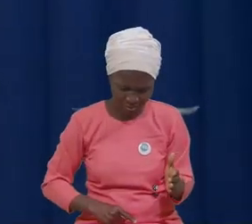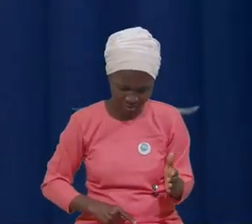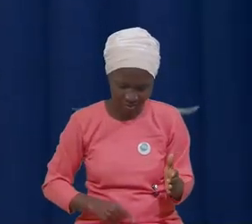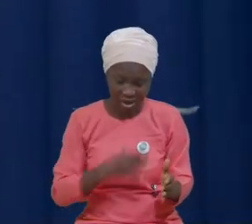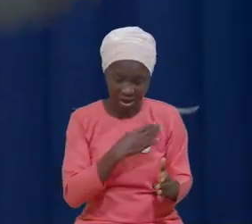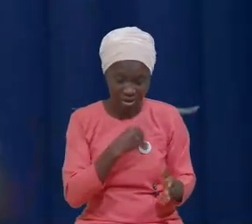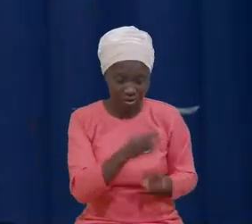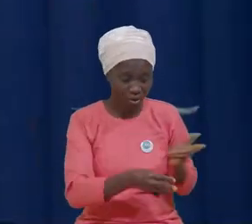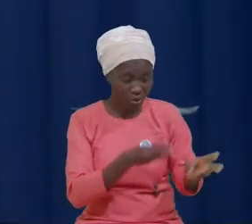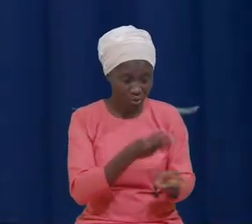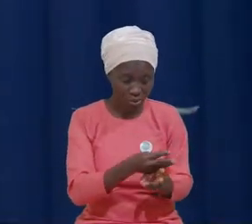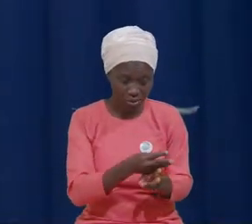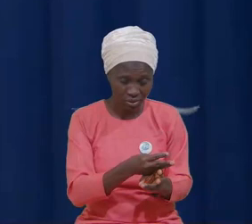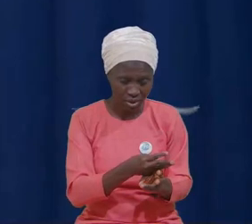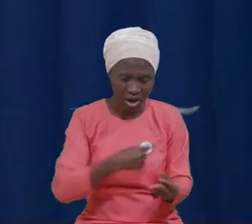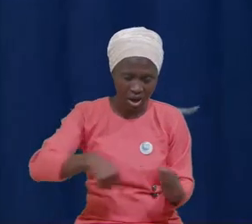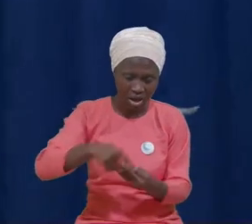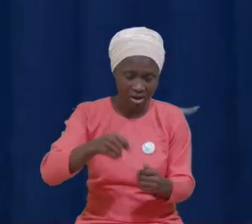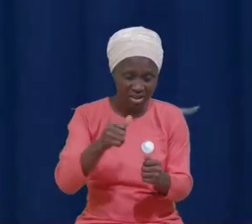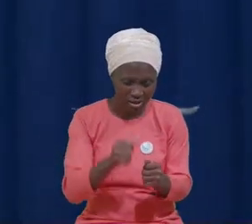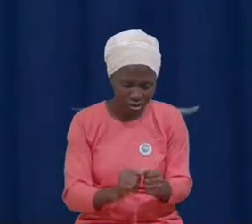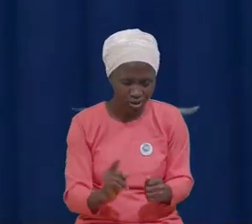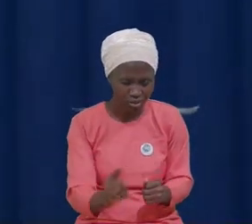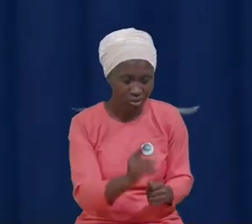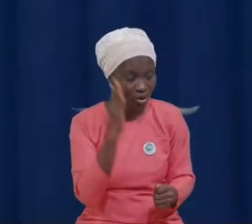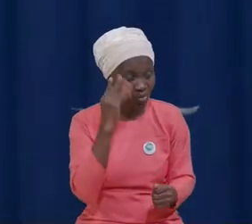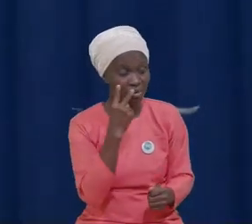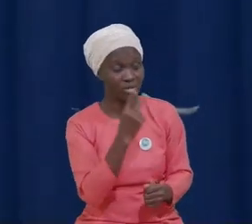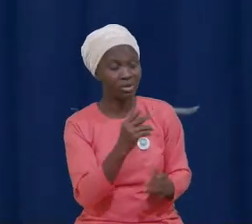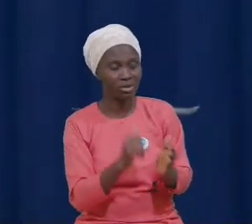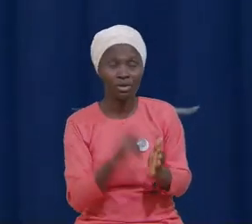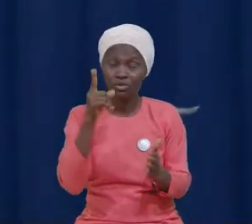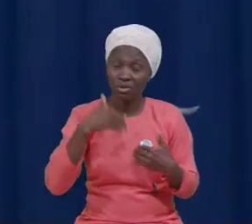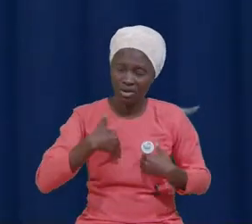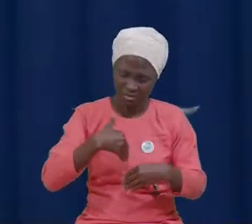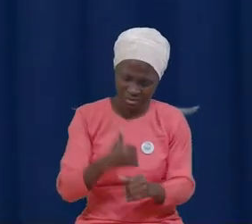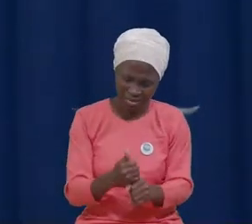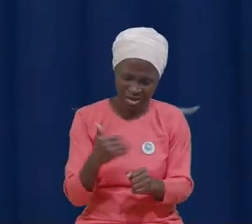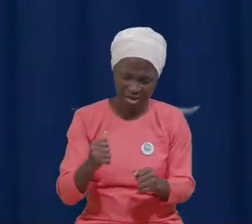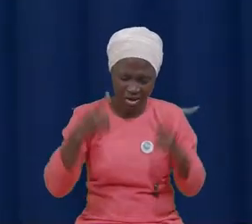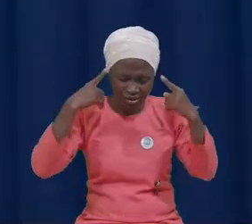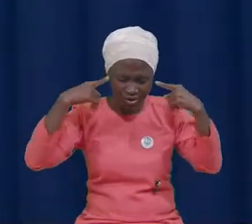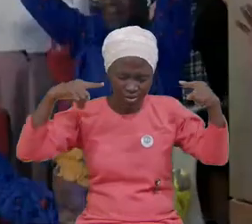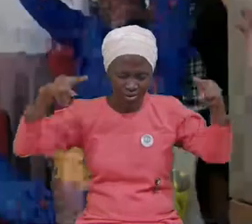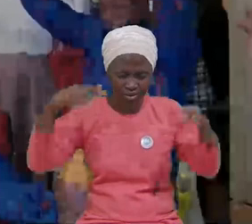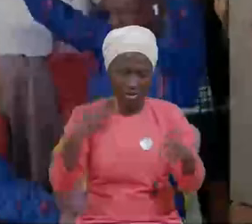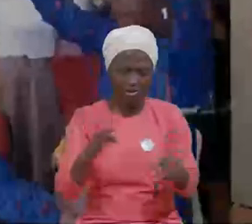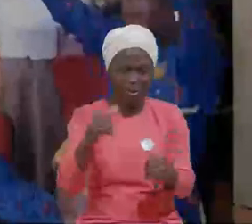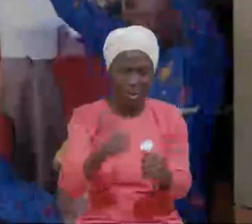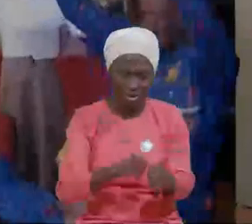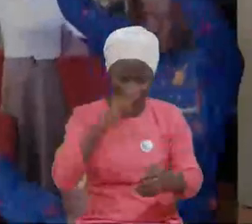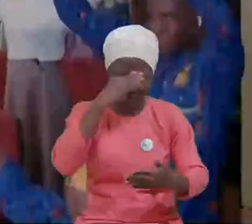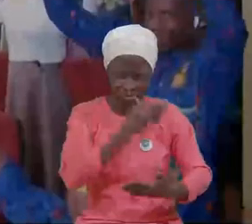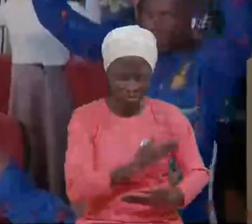le monde autour de chacun verra que tu as fait de chacun un